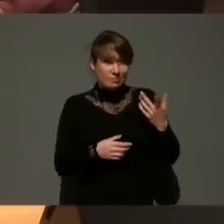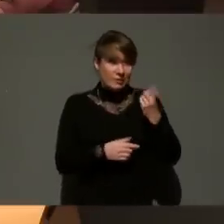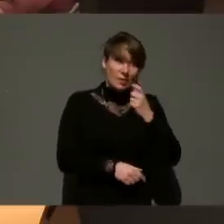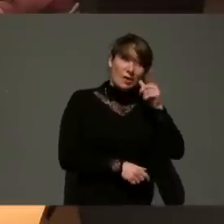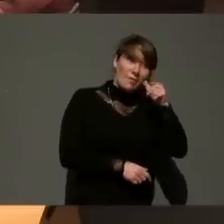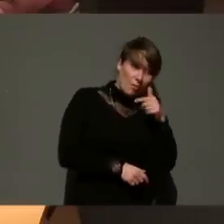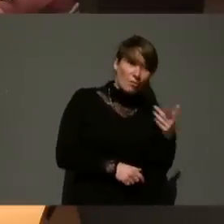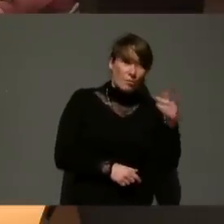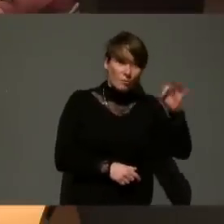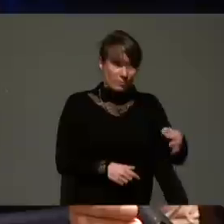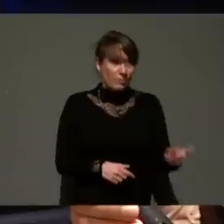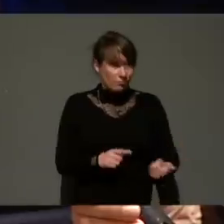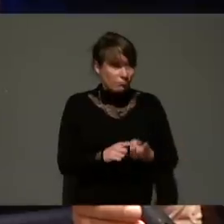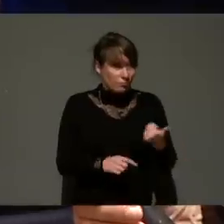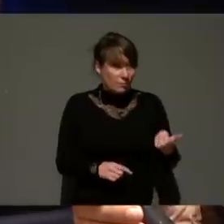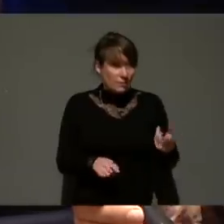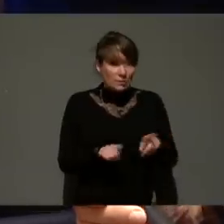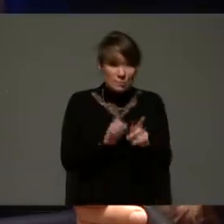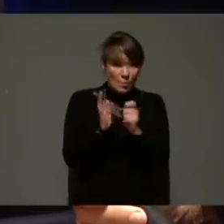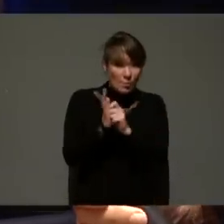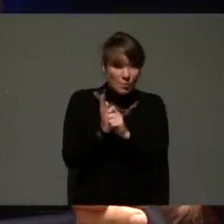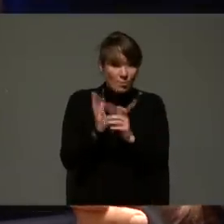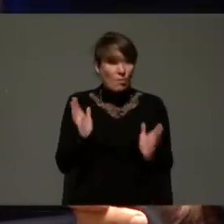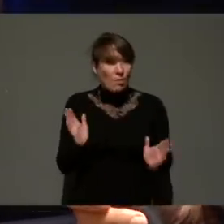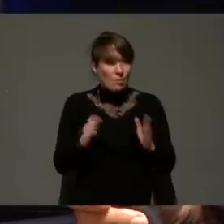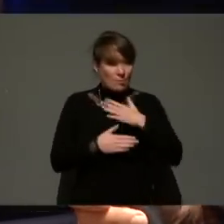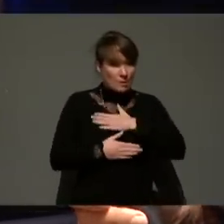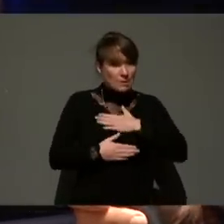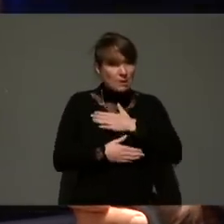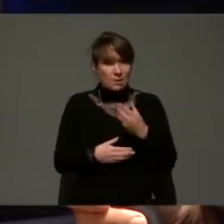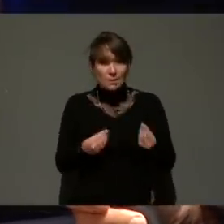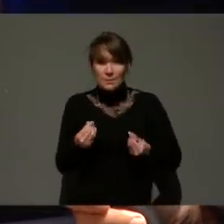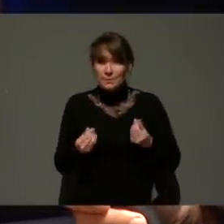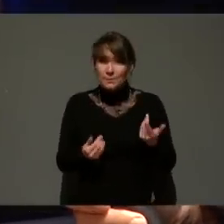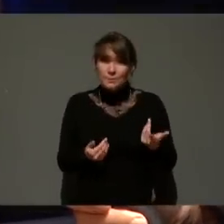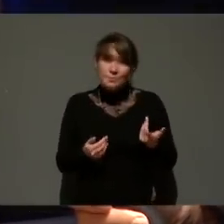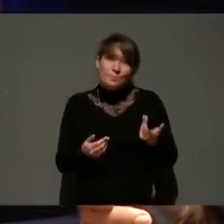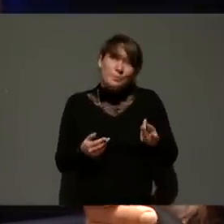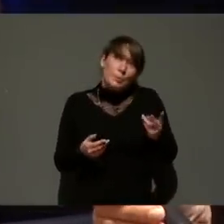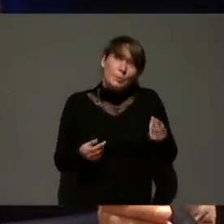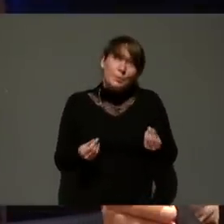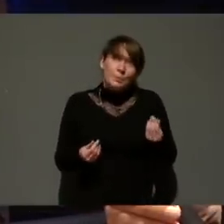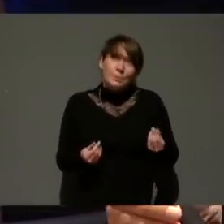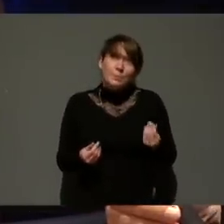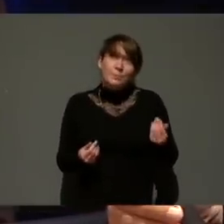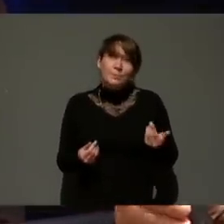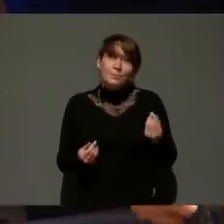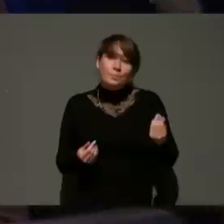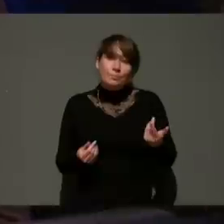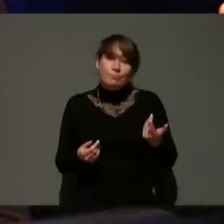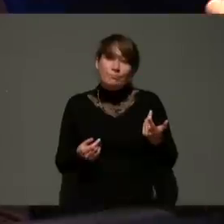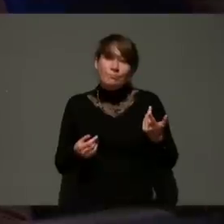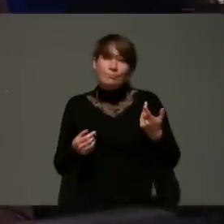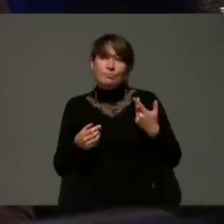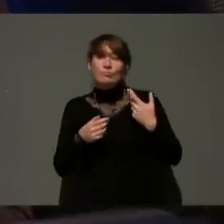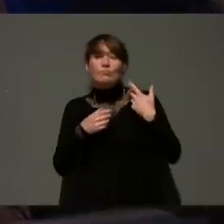puis sur l'instant T, et puis il y a la notion de plaisir qui est un peu plus, on va dire, qui s'étale un peu dans le